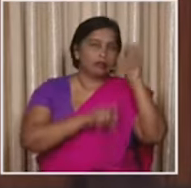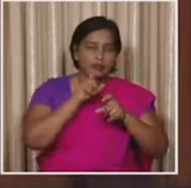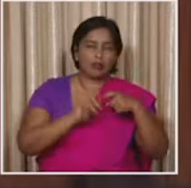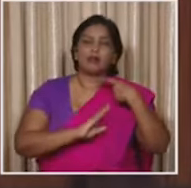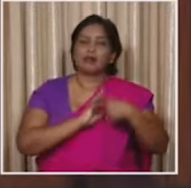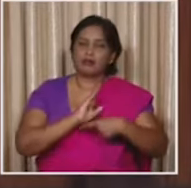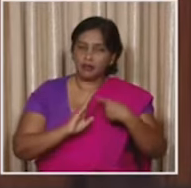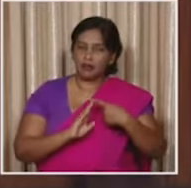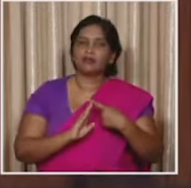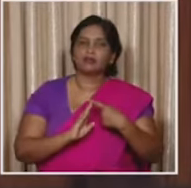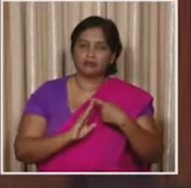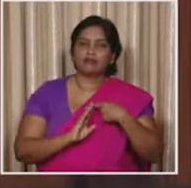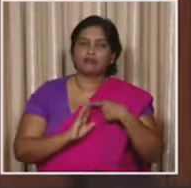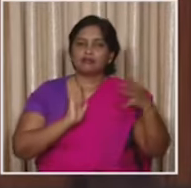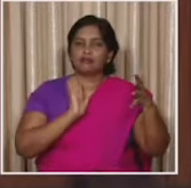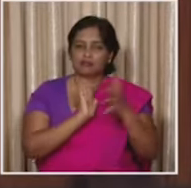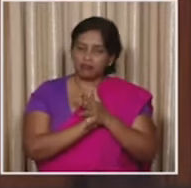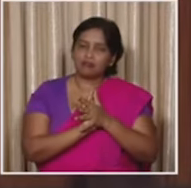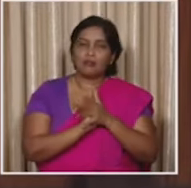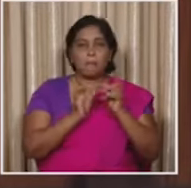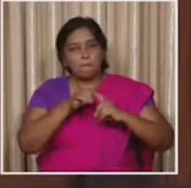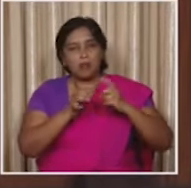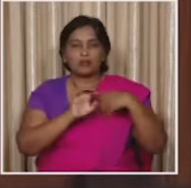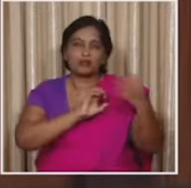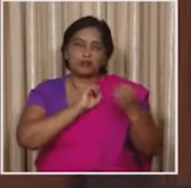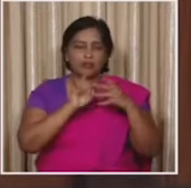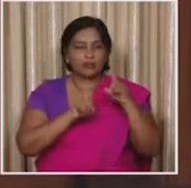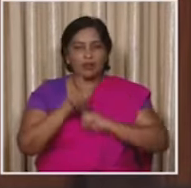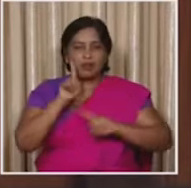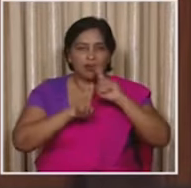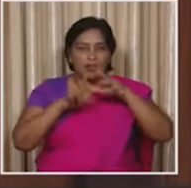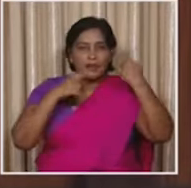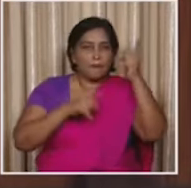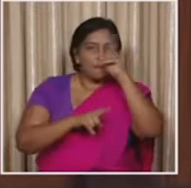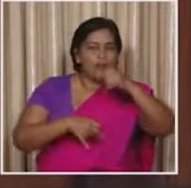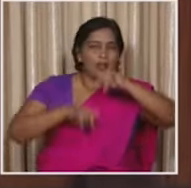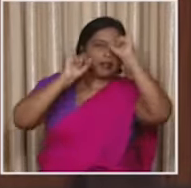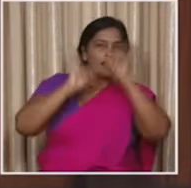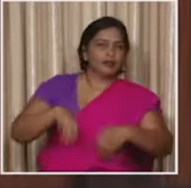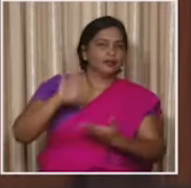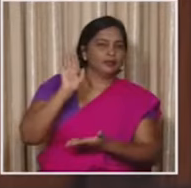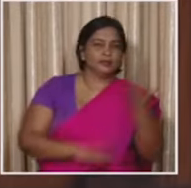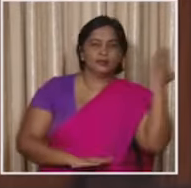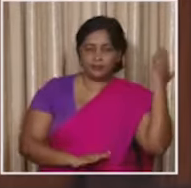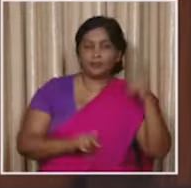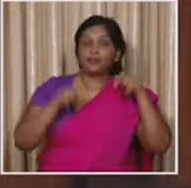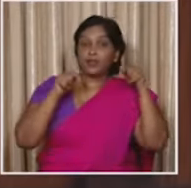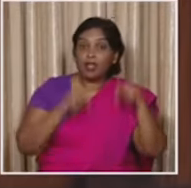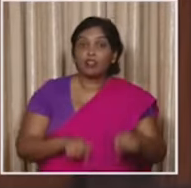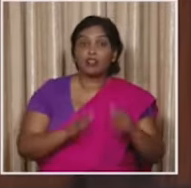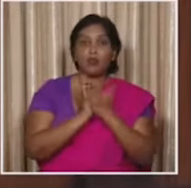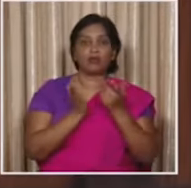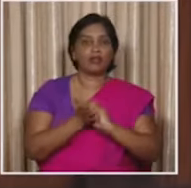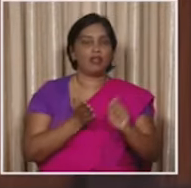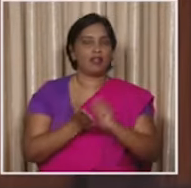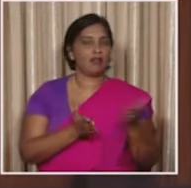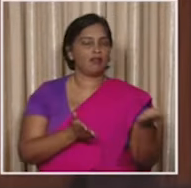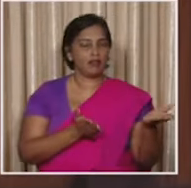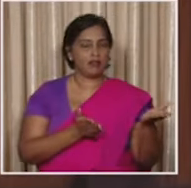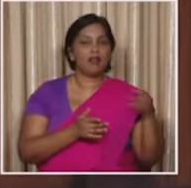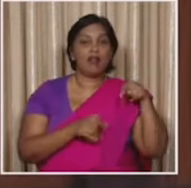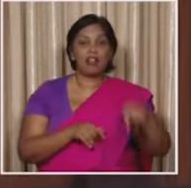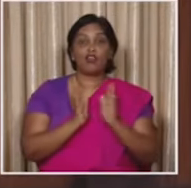රටේ අපේ ඔයගලගේ බැටළුත් කතා කරන්න කැමතියි කියලා සාකච්ඡා කරලා මාසෙකින් රට දාලා යන තත්ත්වෙටපත් වුණා. අද ඔහු පොතක් ලියනවා.